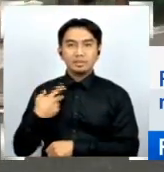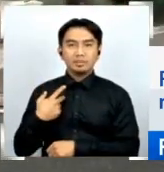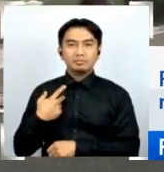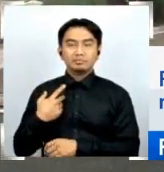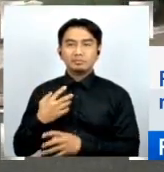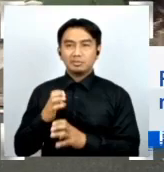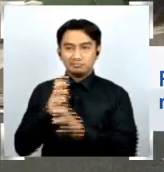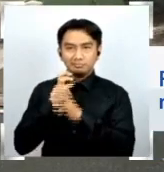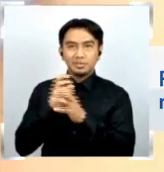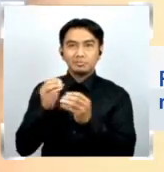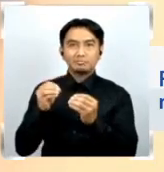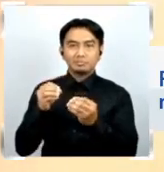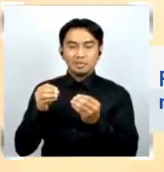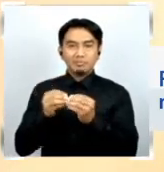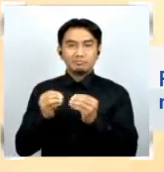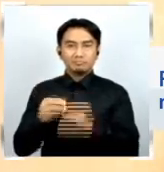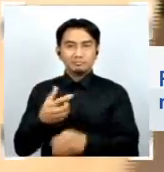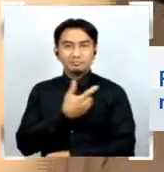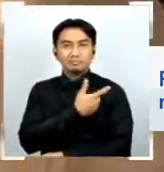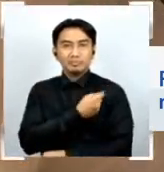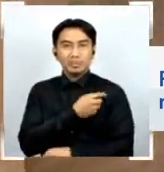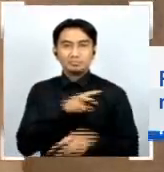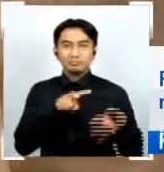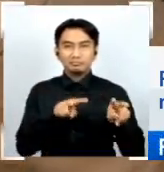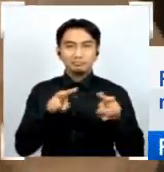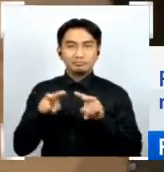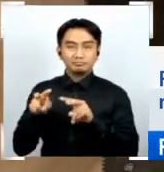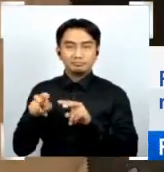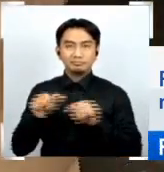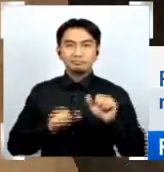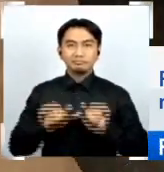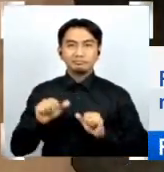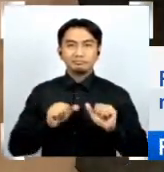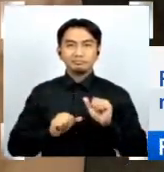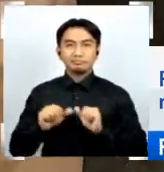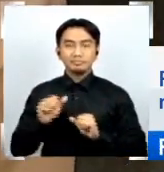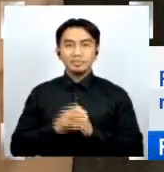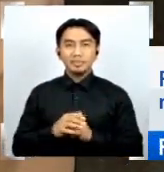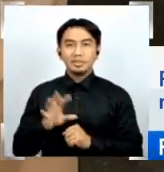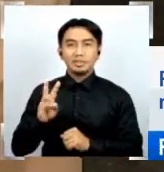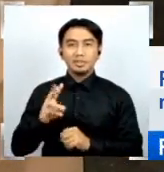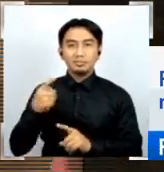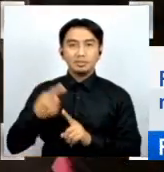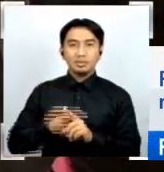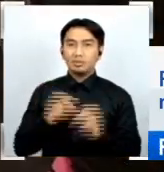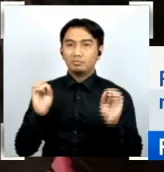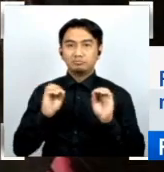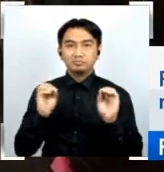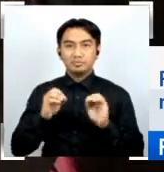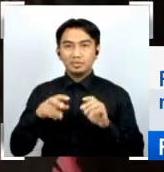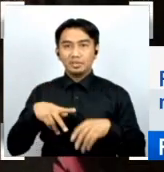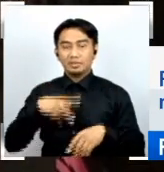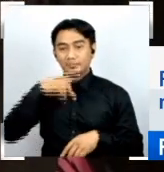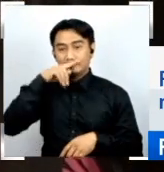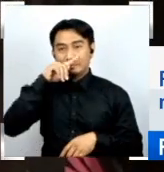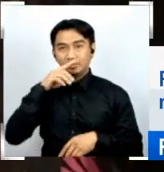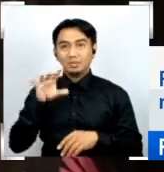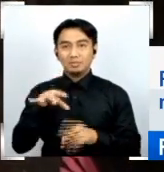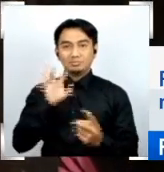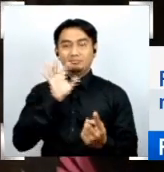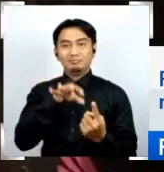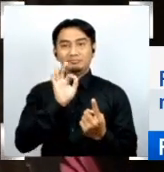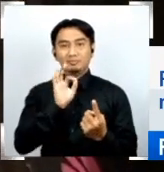at surveillance activities. Sa nakalipas daw na 16 na buwan, wala nang batang na-detect na tinamaan ng virus. Halos